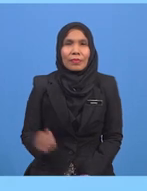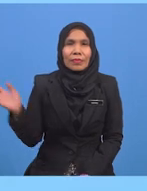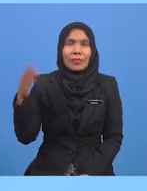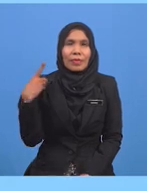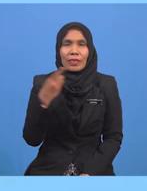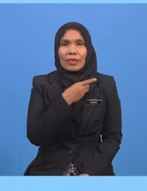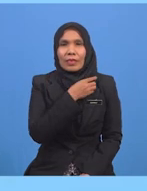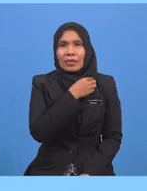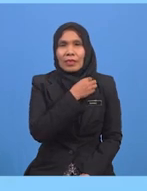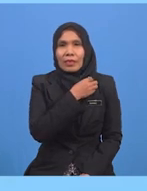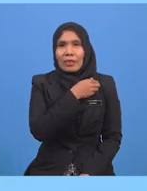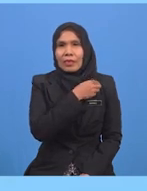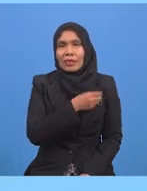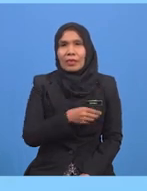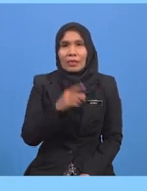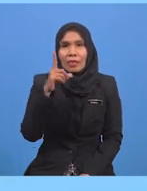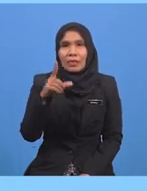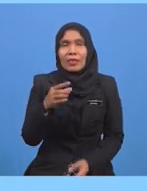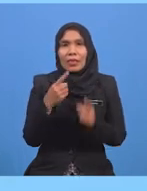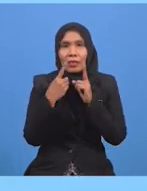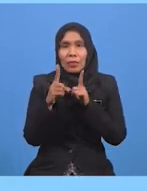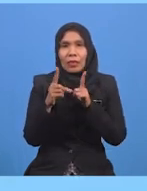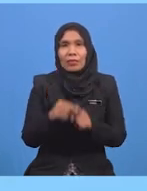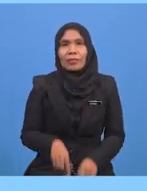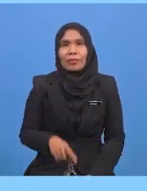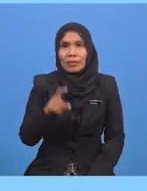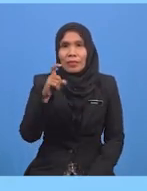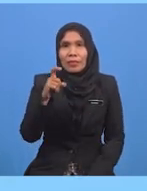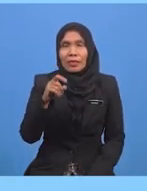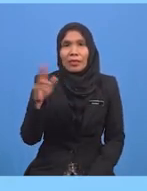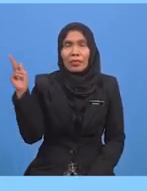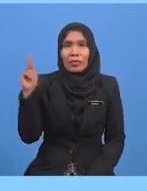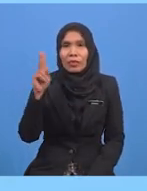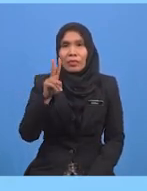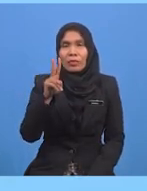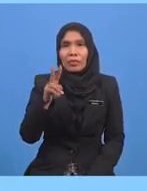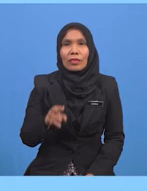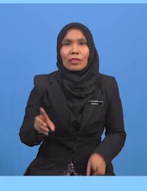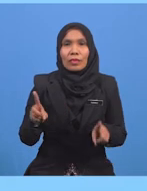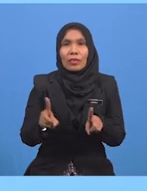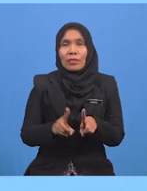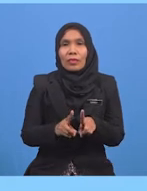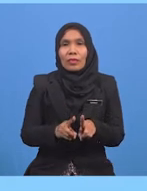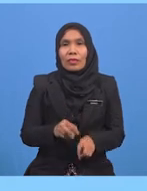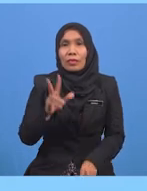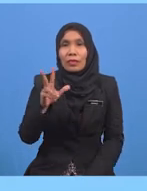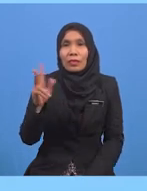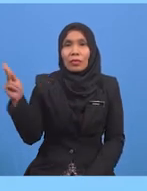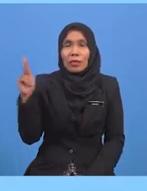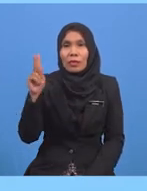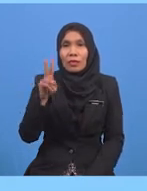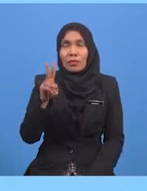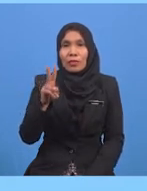Mari kita lihat jawapannya. X kuasa 2 sama dengan 3 kuasa 2